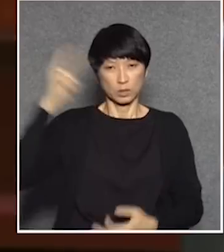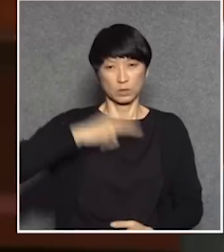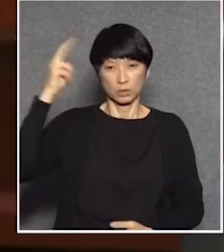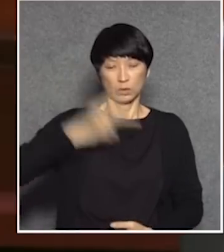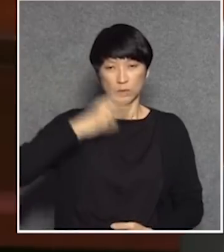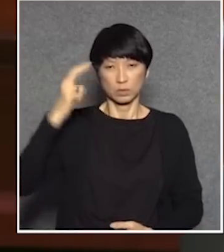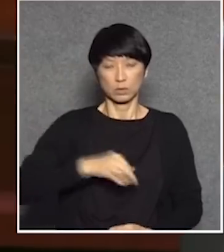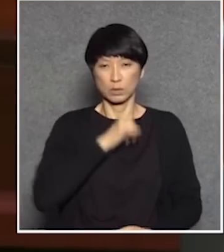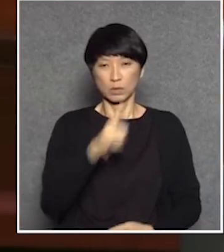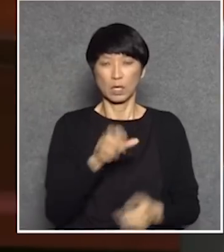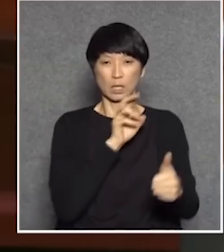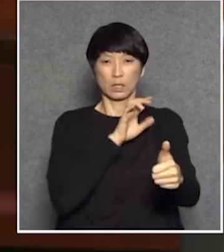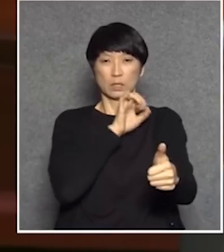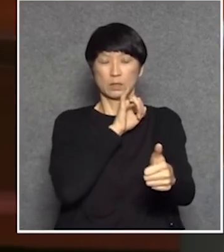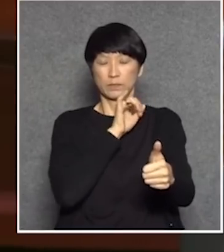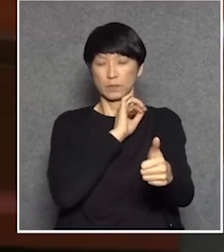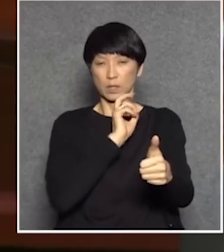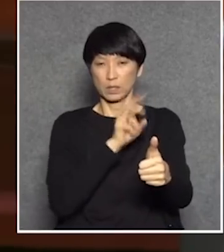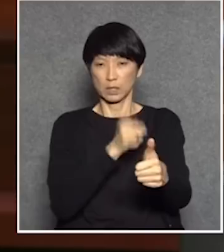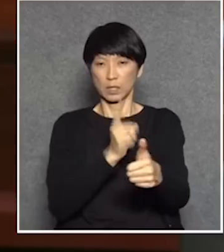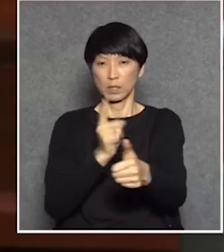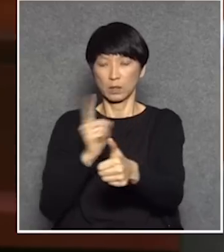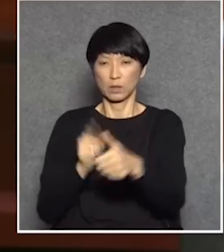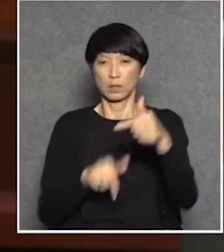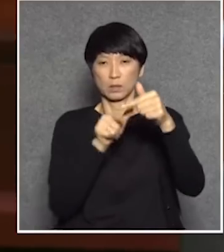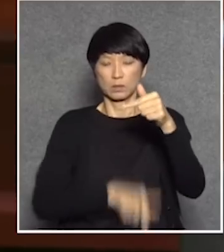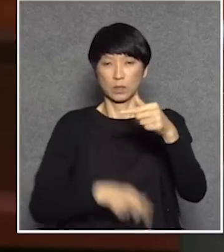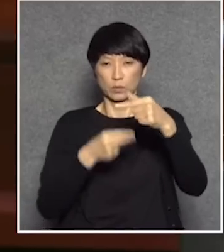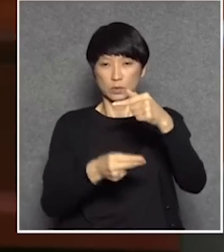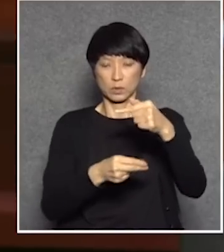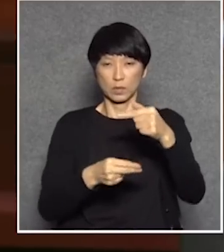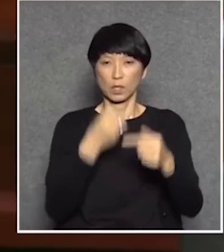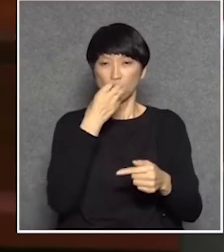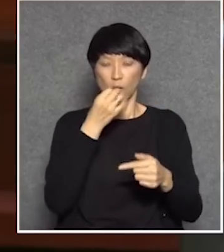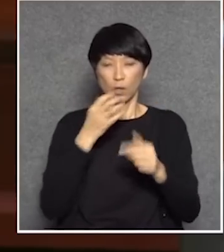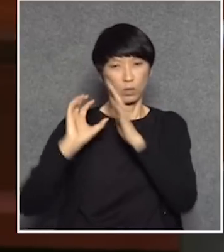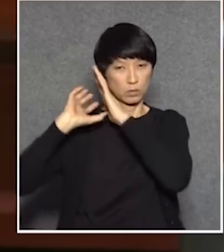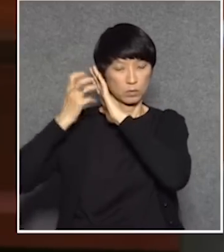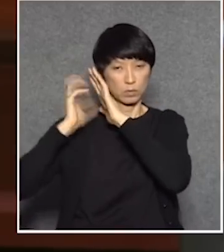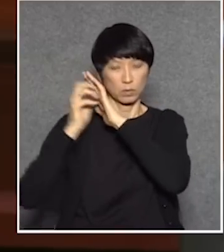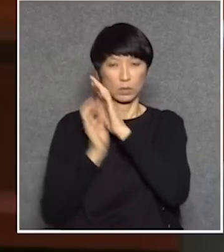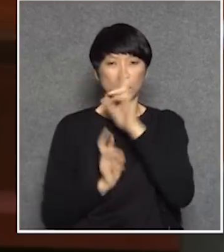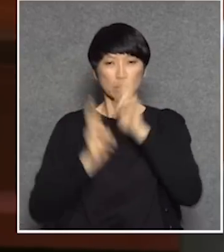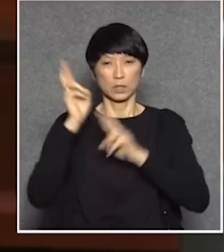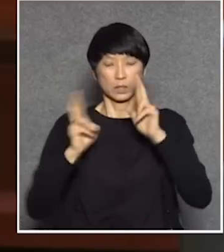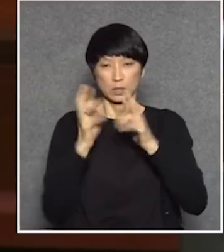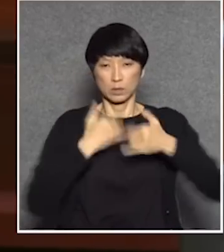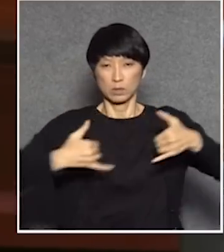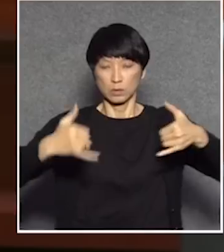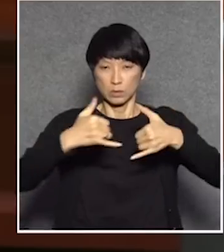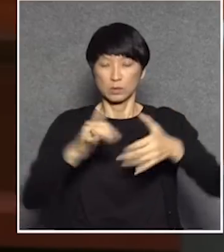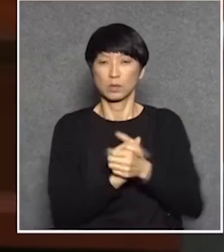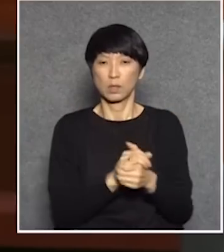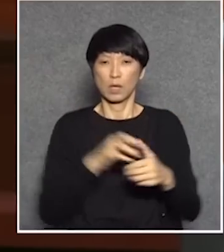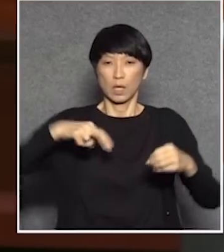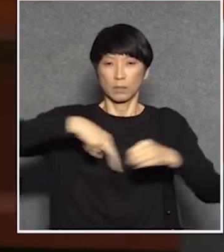蔑嗰啲反對派。喺2012年10月7日香港電台節目《城市論壇》，以黑名單啊、滋事球迷啊呢個比喻